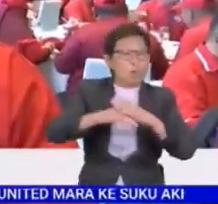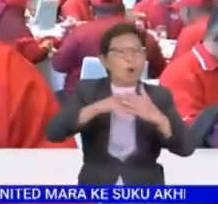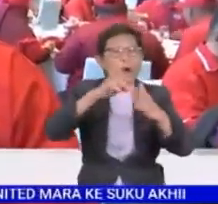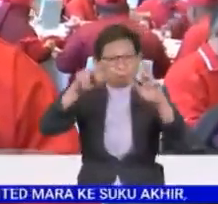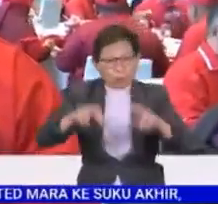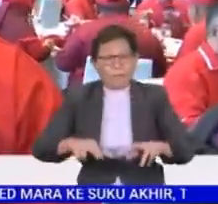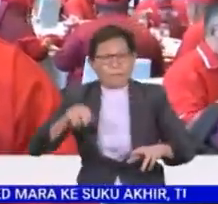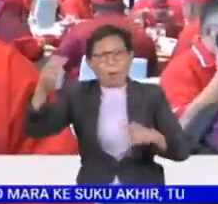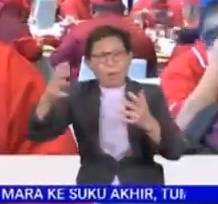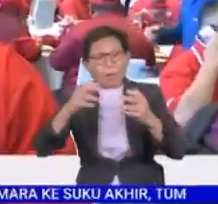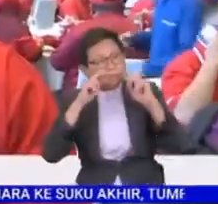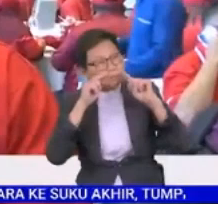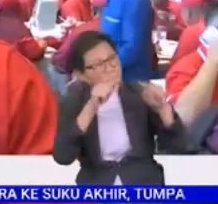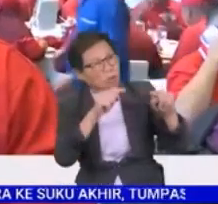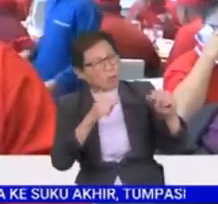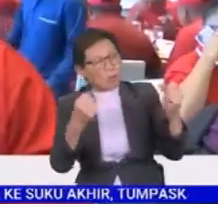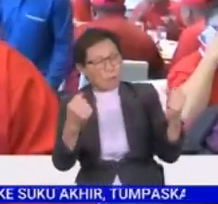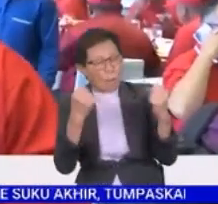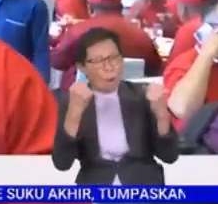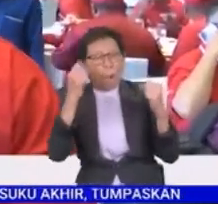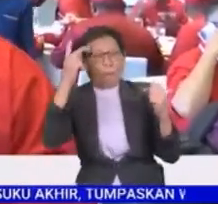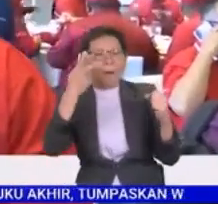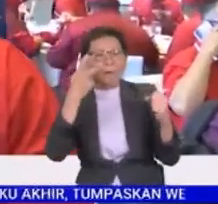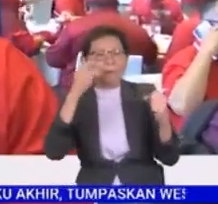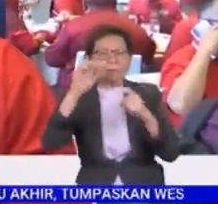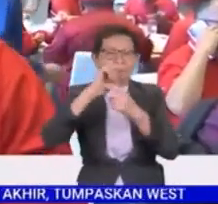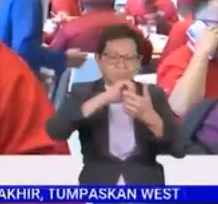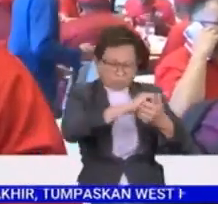melihatkan kestabilan politik kesatuan